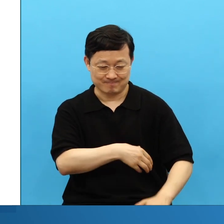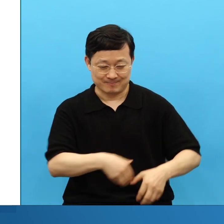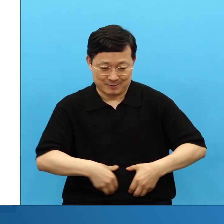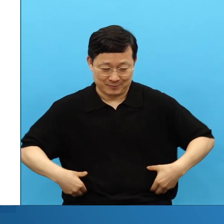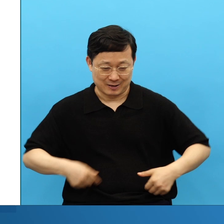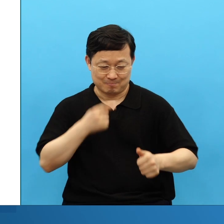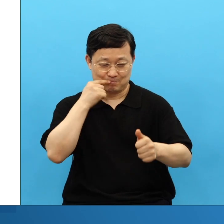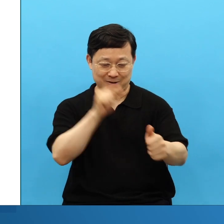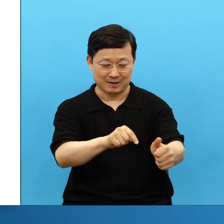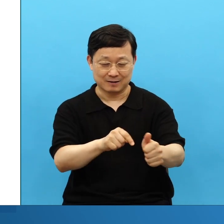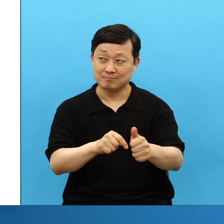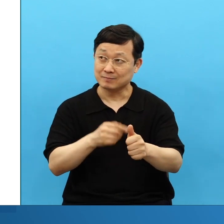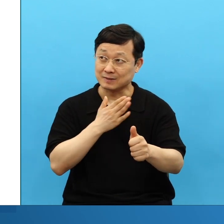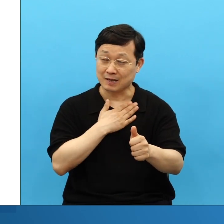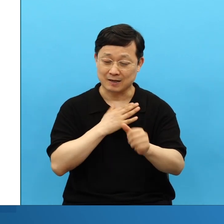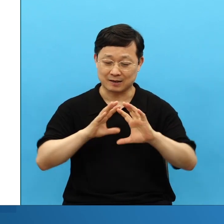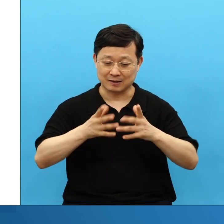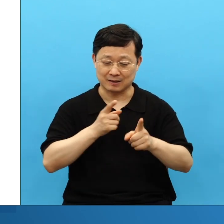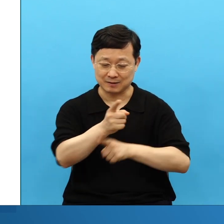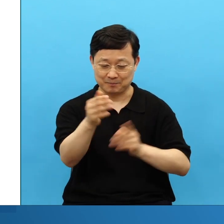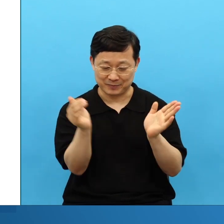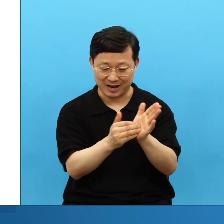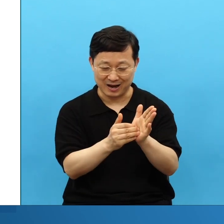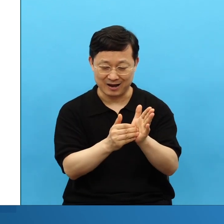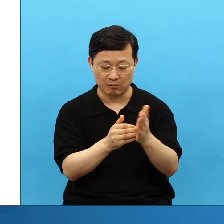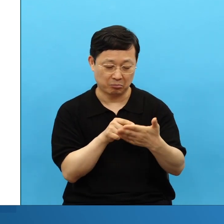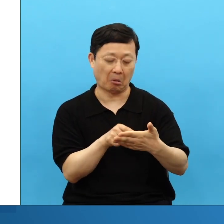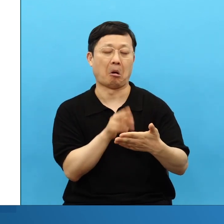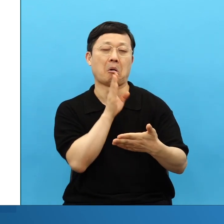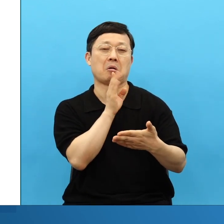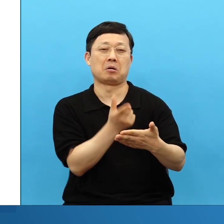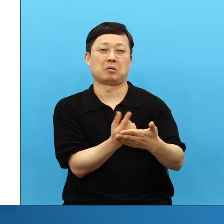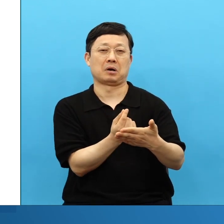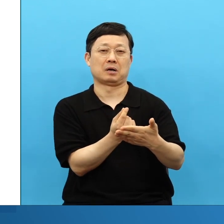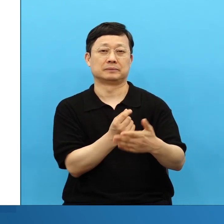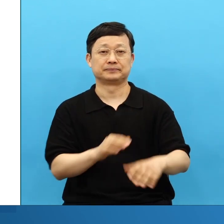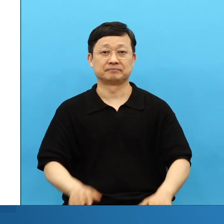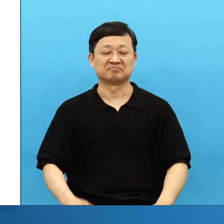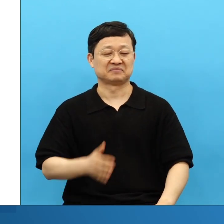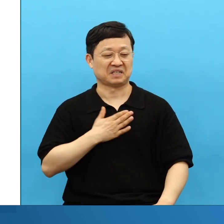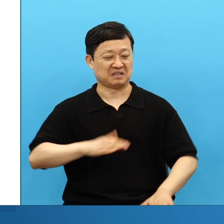내가 세상을 이기었노라. 그렇구나. 저는 다 가졌습니다.